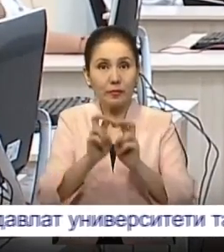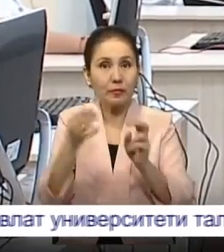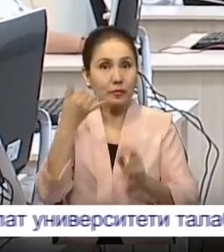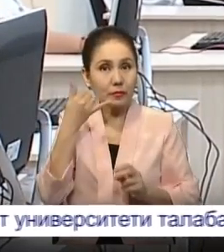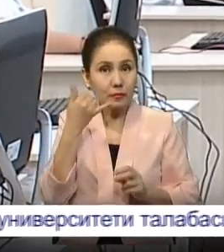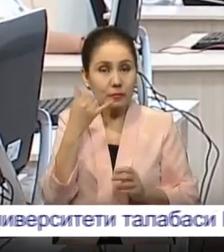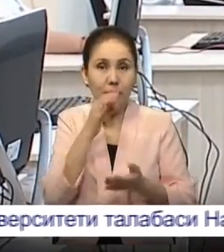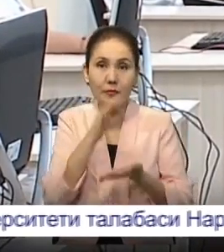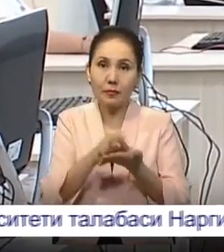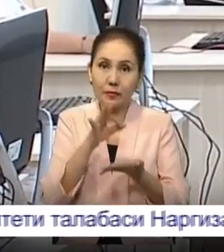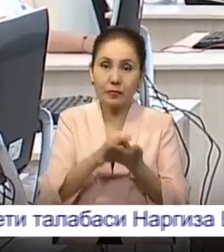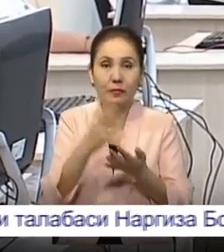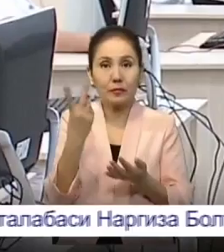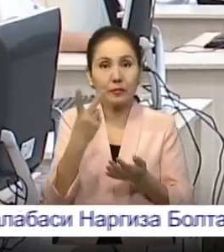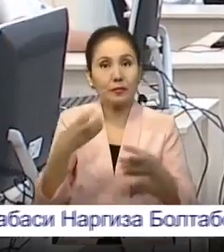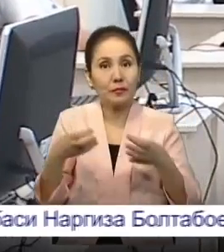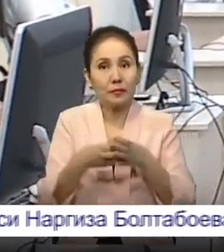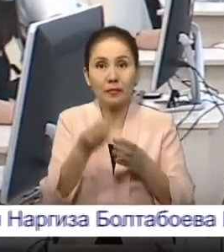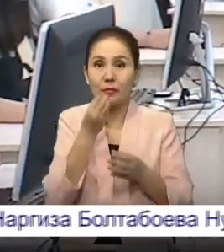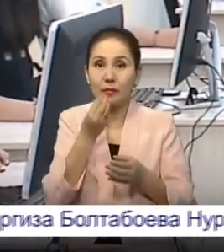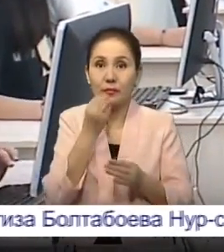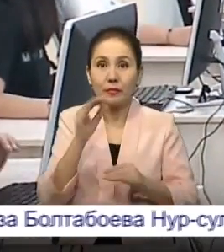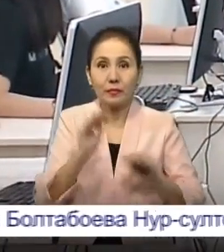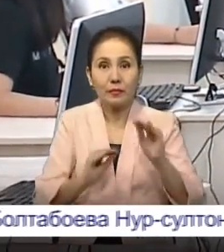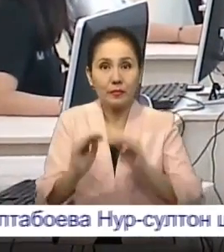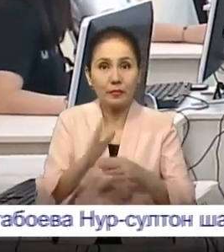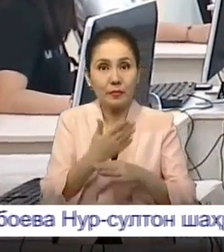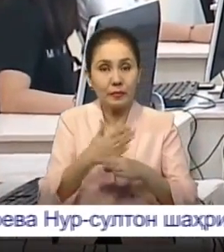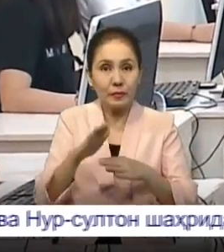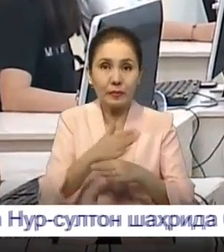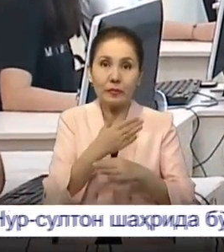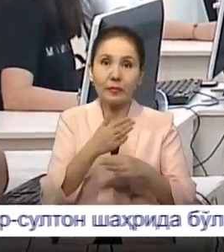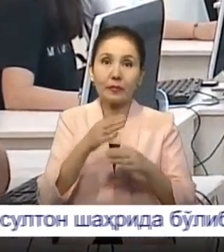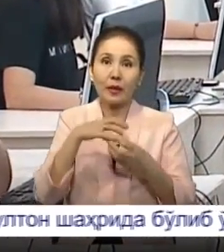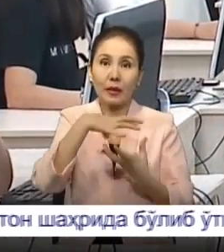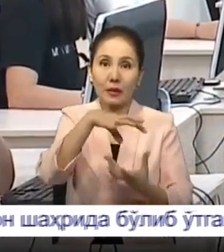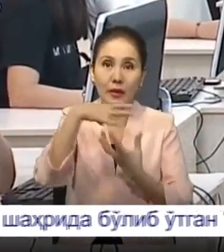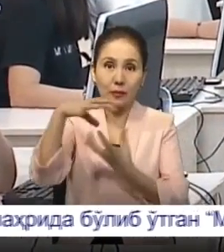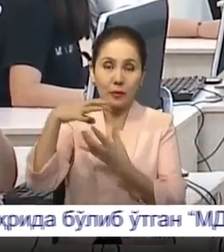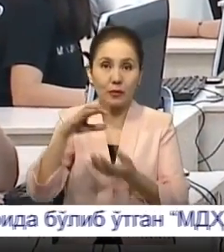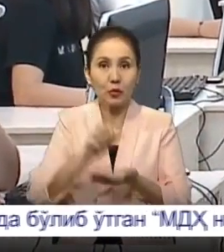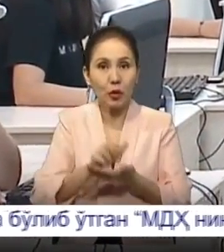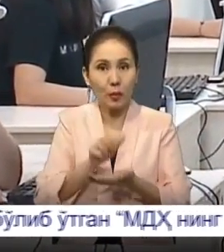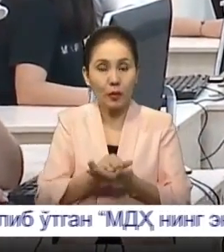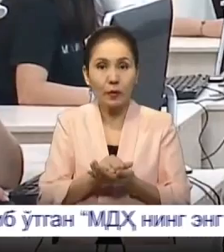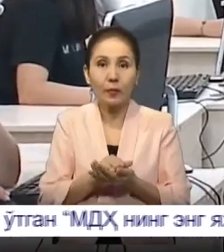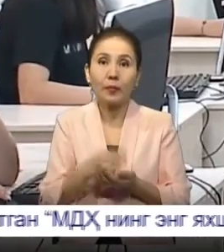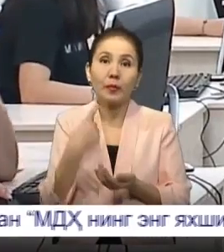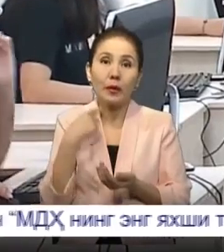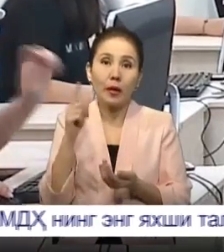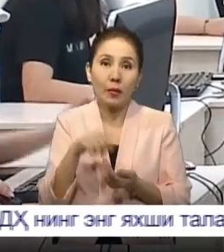qo'ng'iroqlarni qabul qilayotgan bo'lsa, ikkinchi guruh esa mahsulotlarni karantin qoidalariga amal qilgan holda yetkazib berish bilan shug'ullanmoqda. Biz